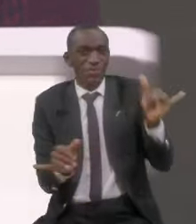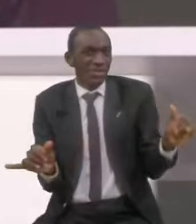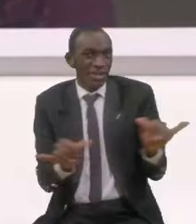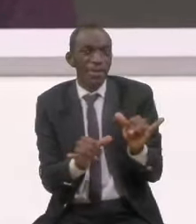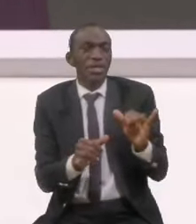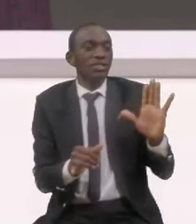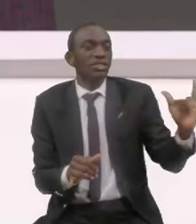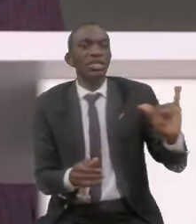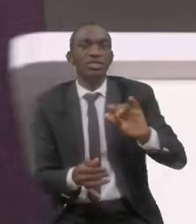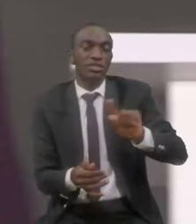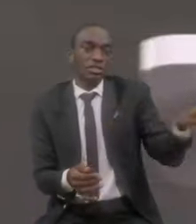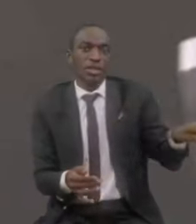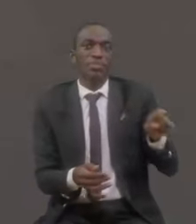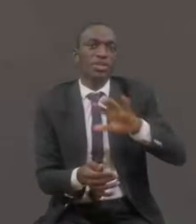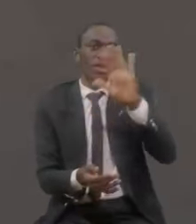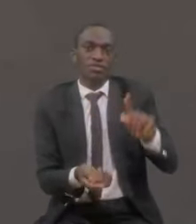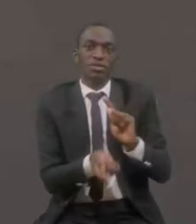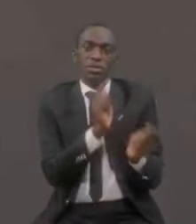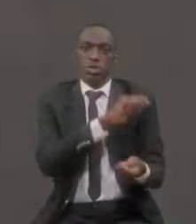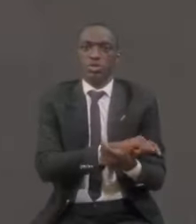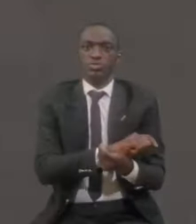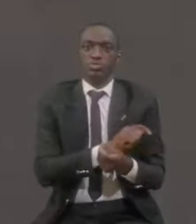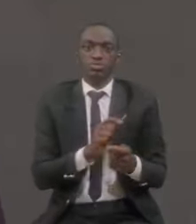changent jamais. Ils ne comprennent rien.